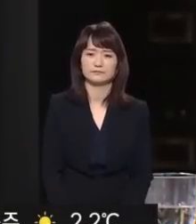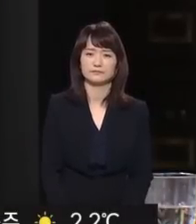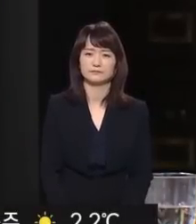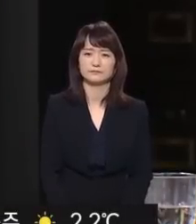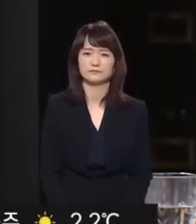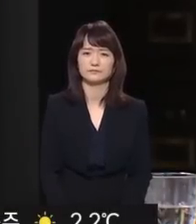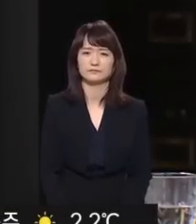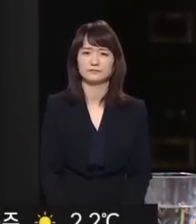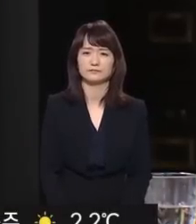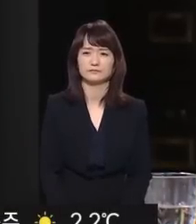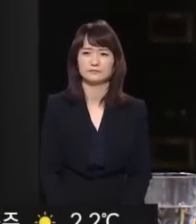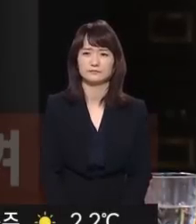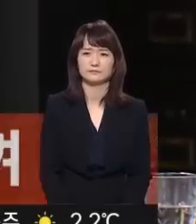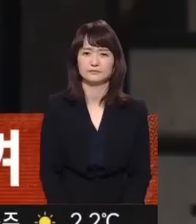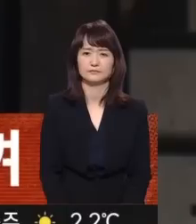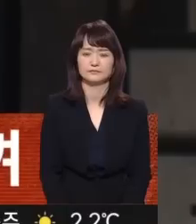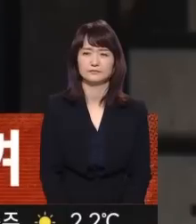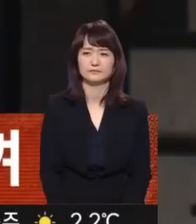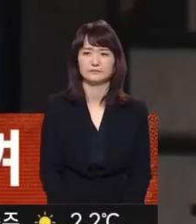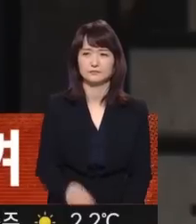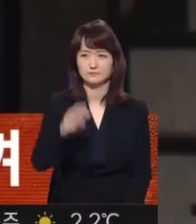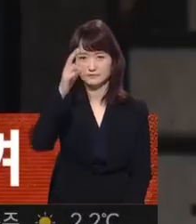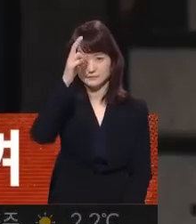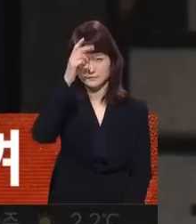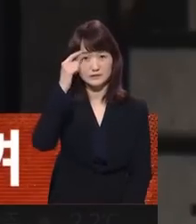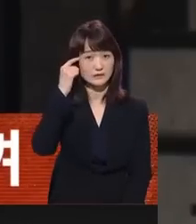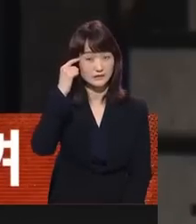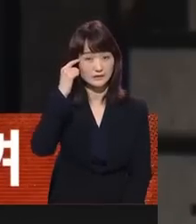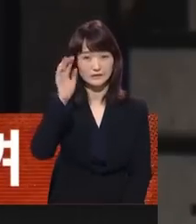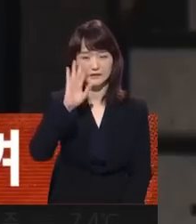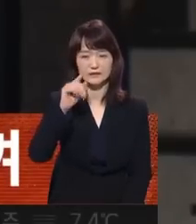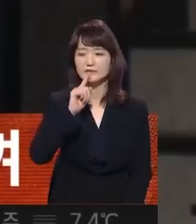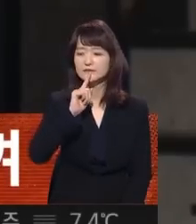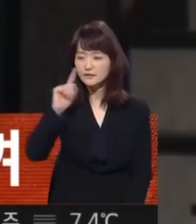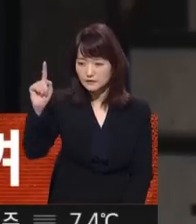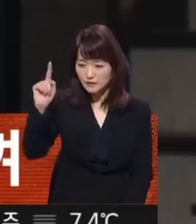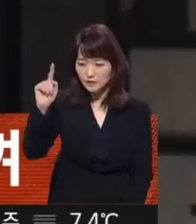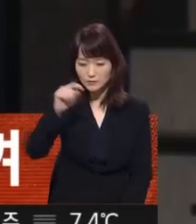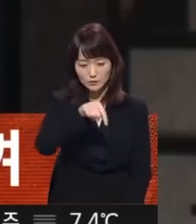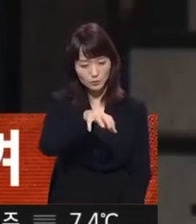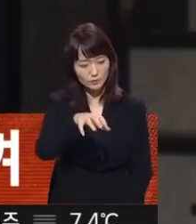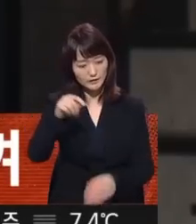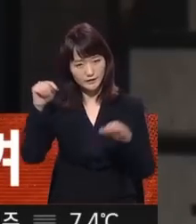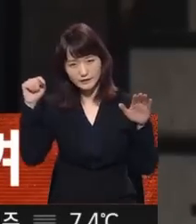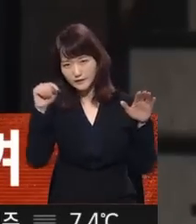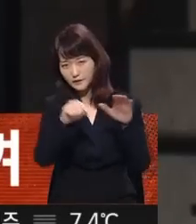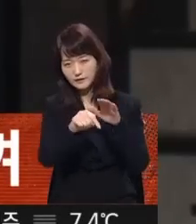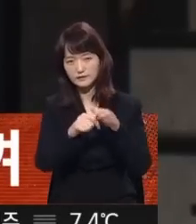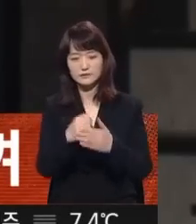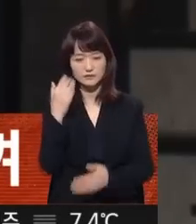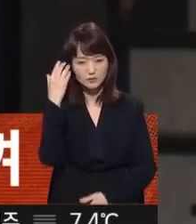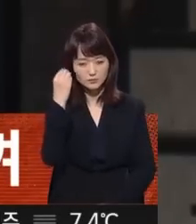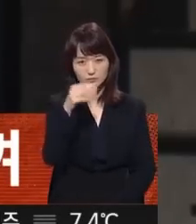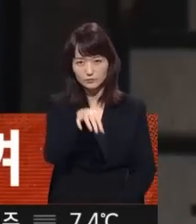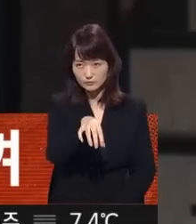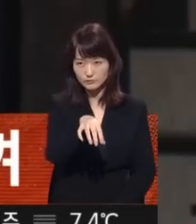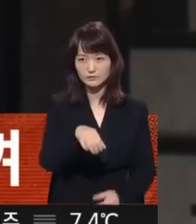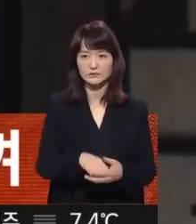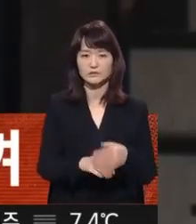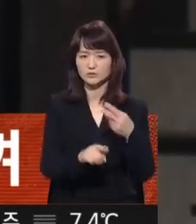같습니다 사실 이게 경찰에서 인지한 건 아니고 신고가 들어오게 되면 현장 출동하지 않습니까 물론 모텔에서